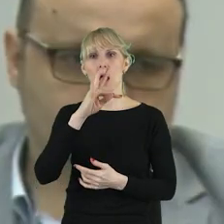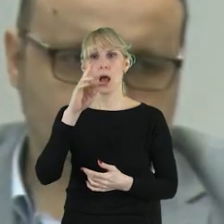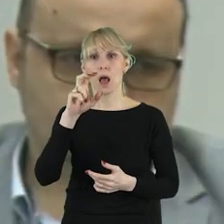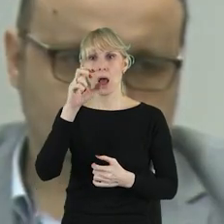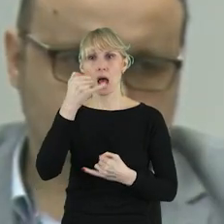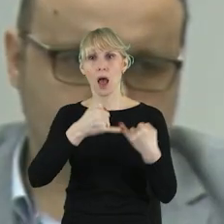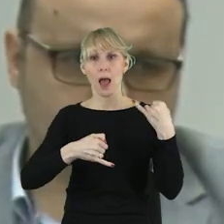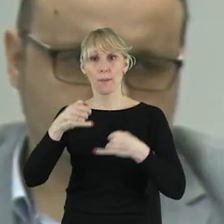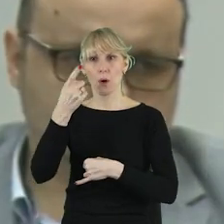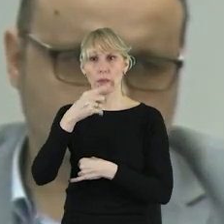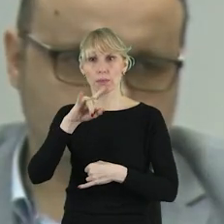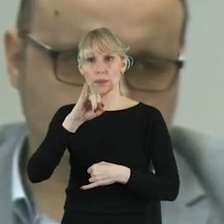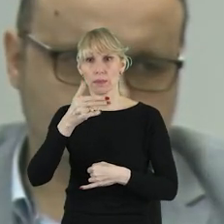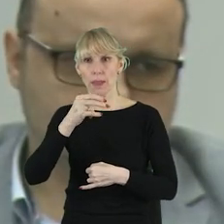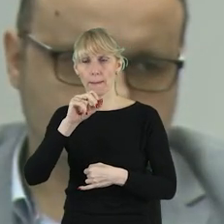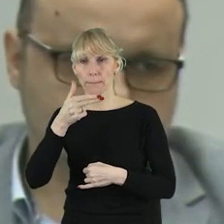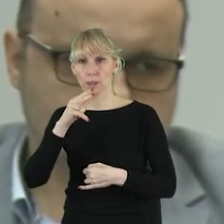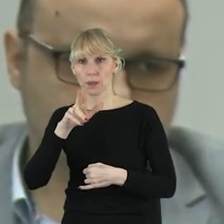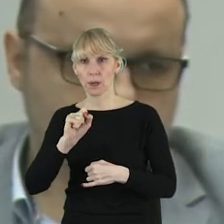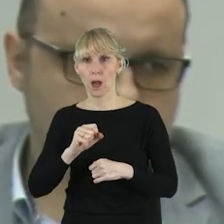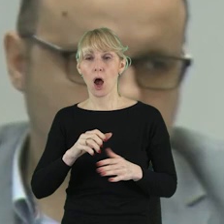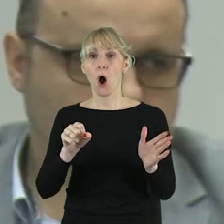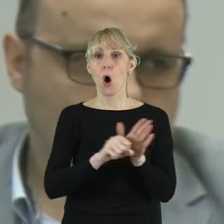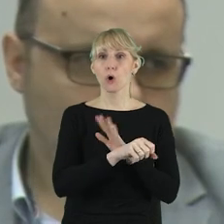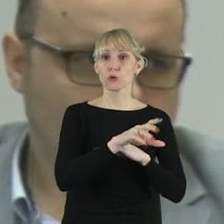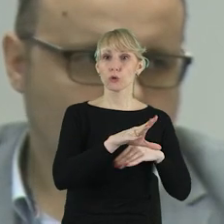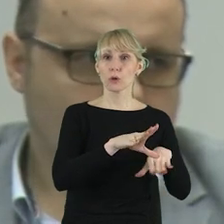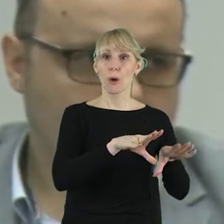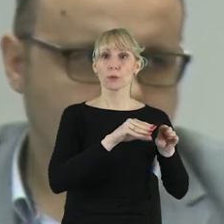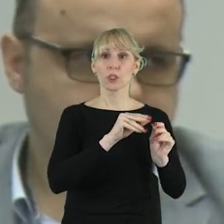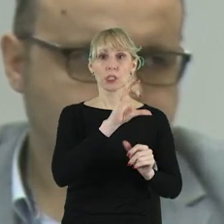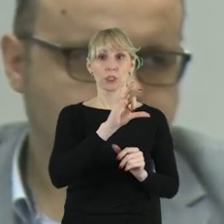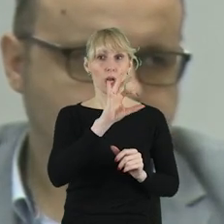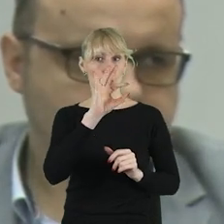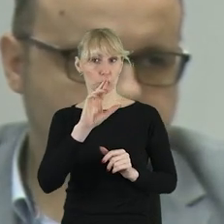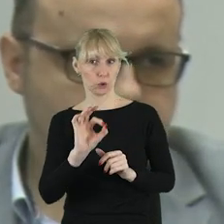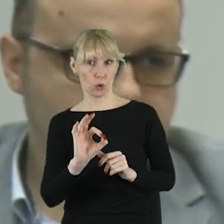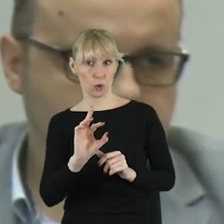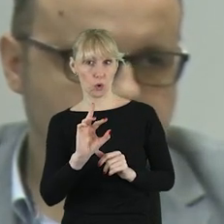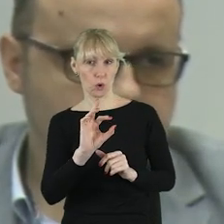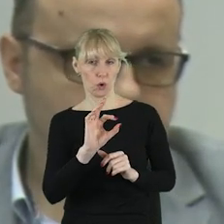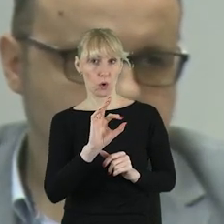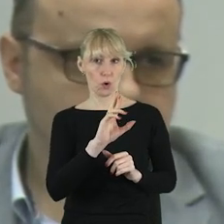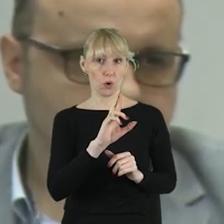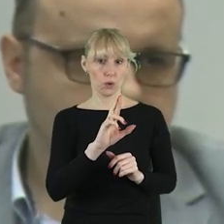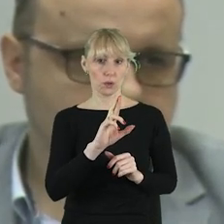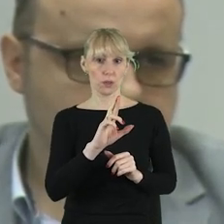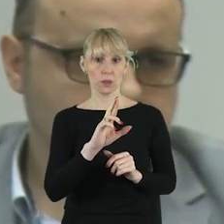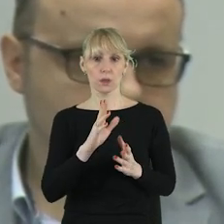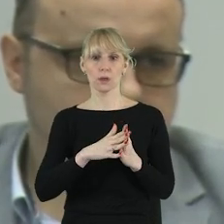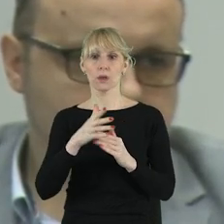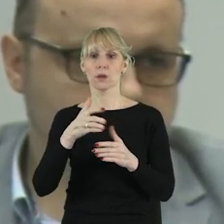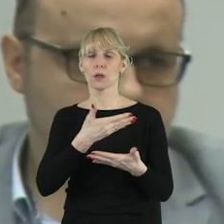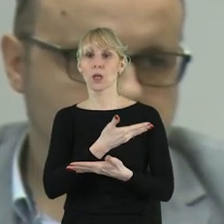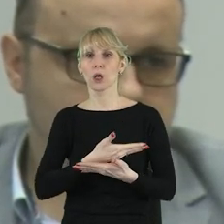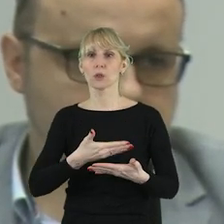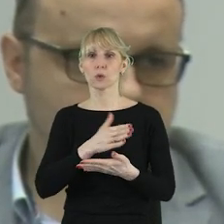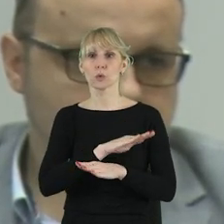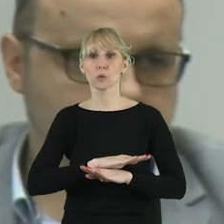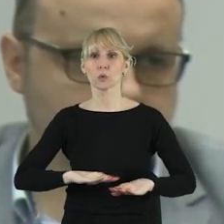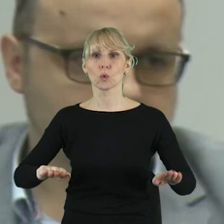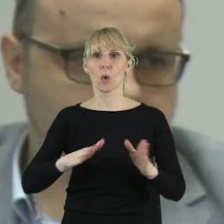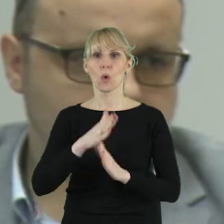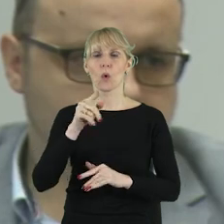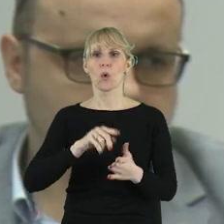na SOR poprzez stół hemodynamiczny, kończywszy na oddziale intensywnego nadzoru kardiologicznego, który